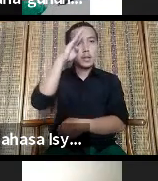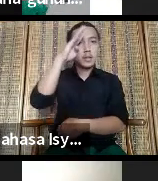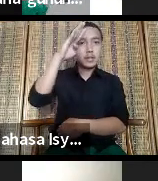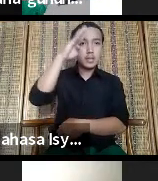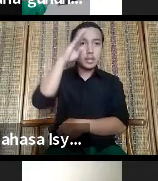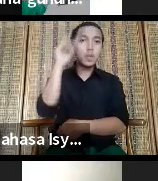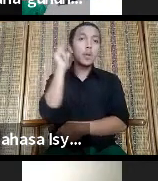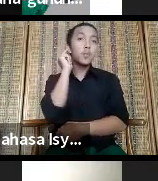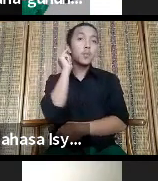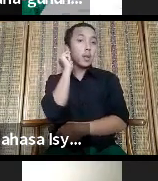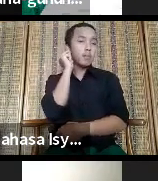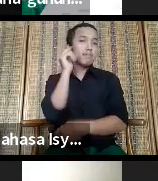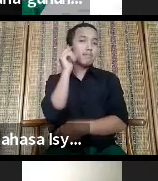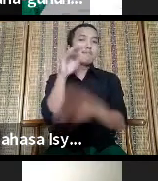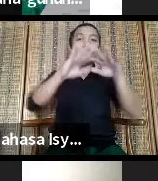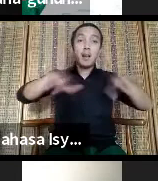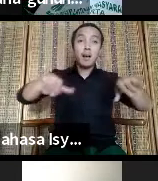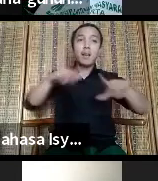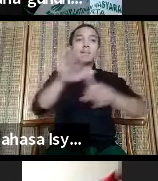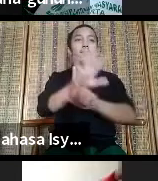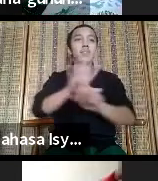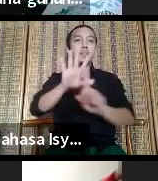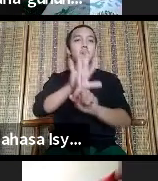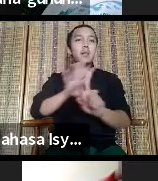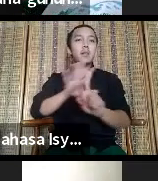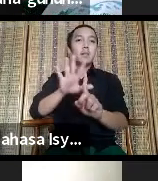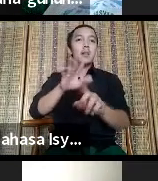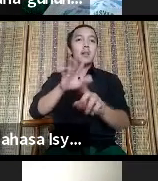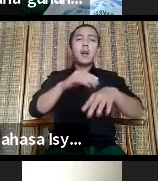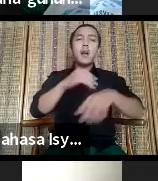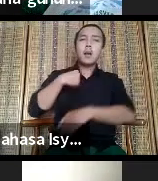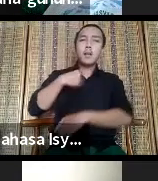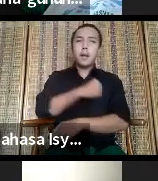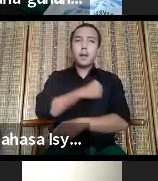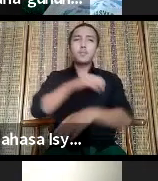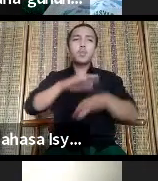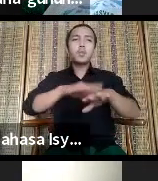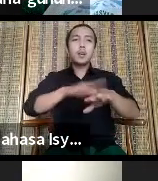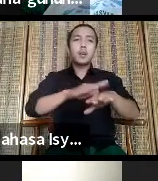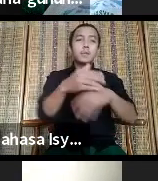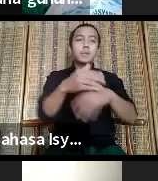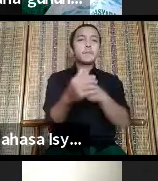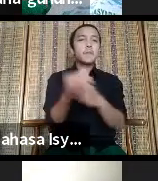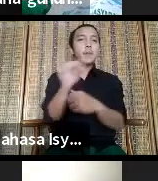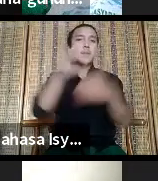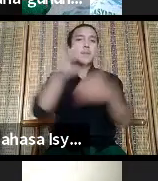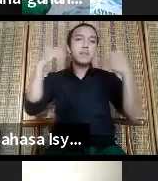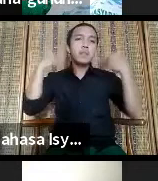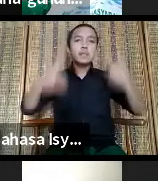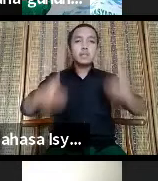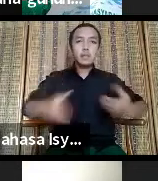berbeda latar belakang agama, latar belakang budaya, latar belakang kondisi fisik, dan